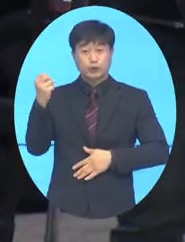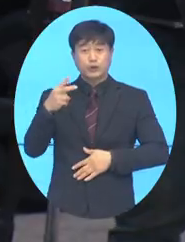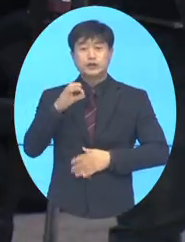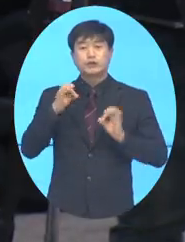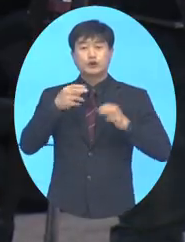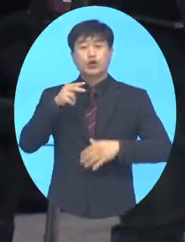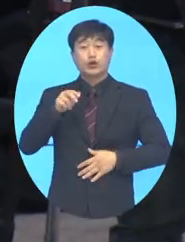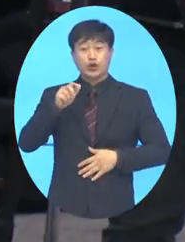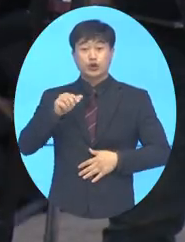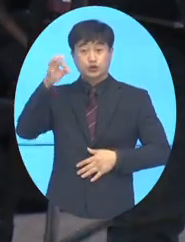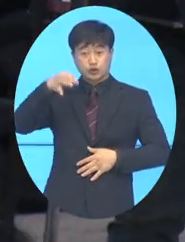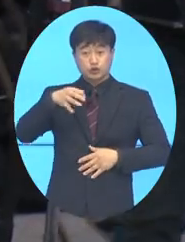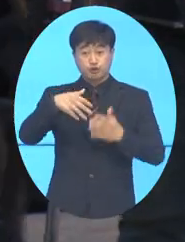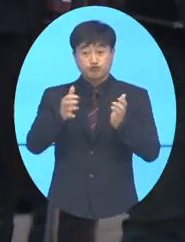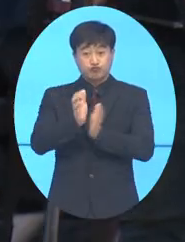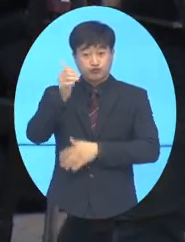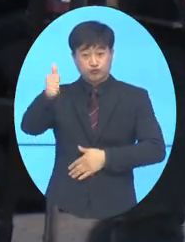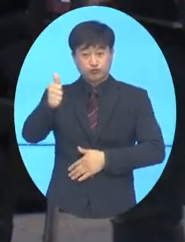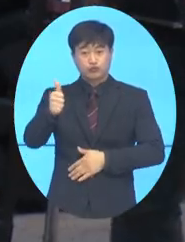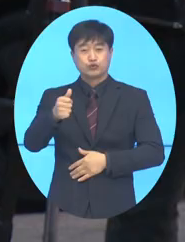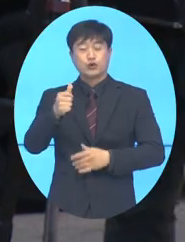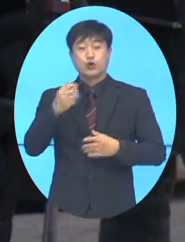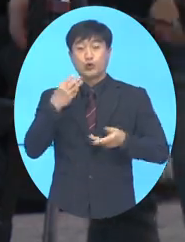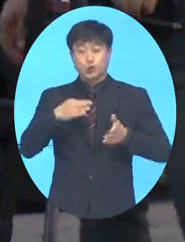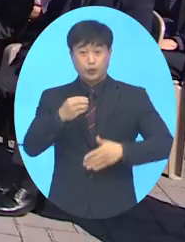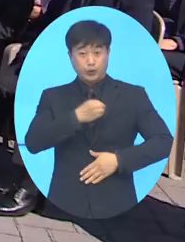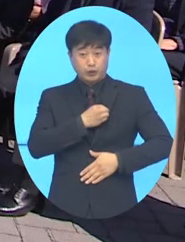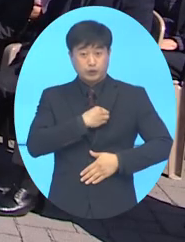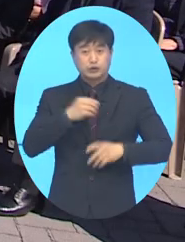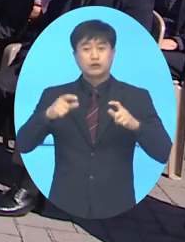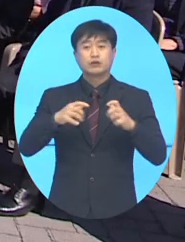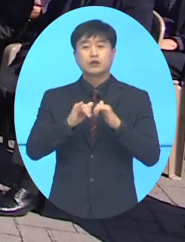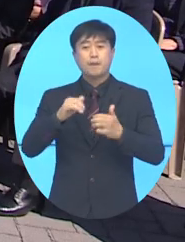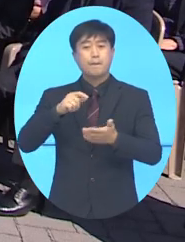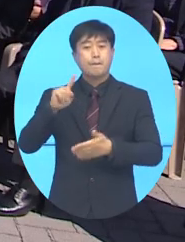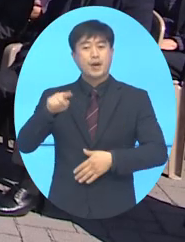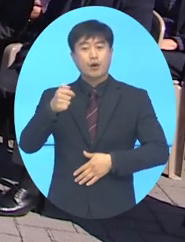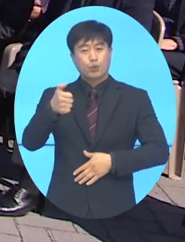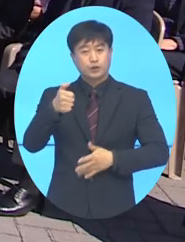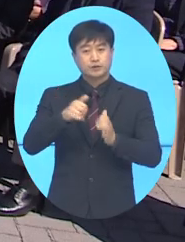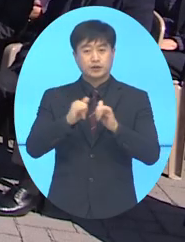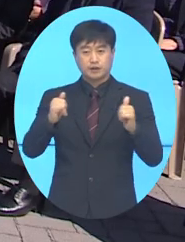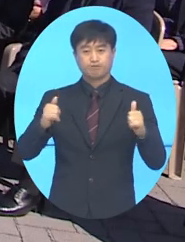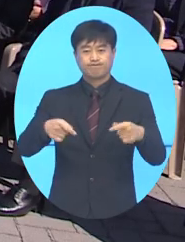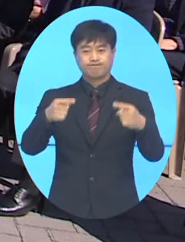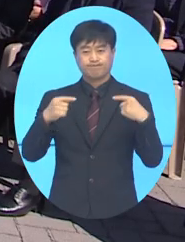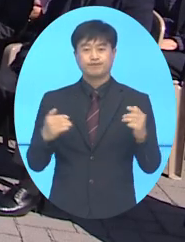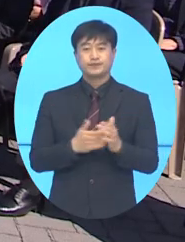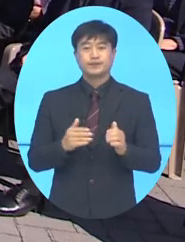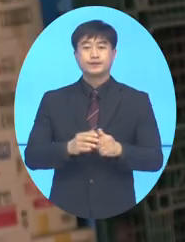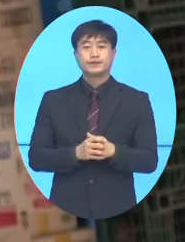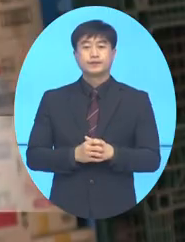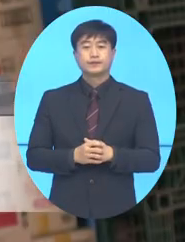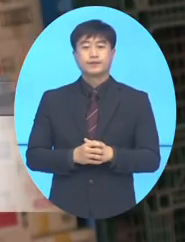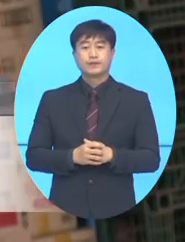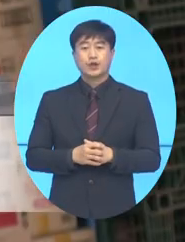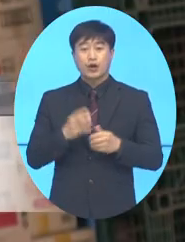김덕현 연천군수와 윤종영 도의원 지역주민 등 150여 명이 참석했습니다